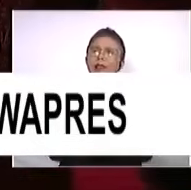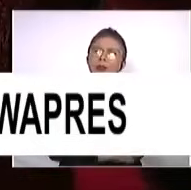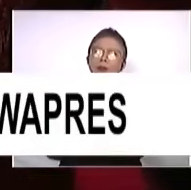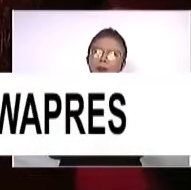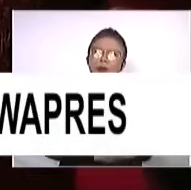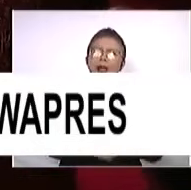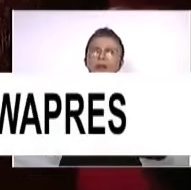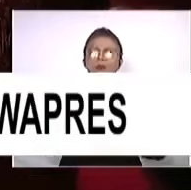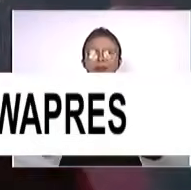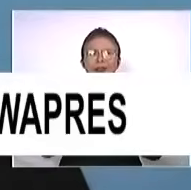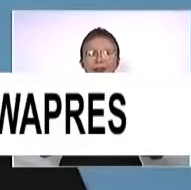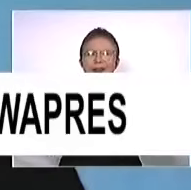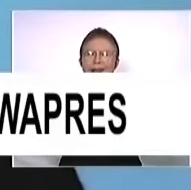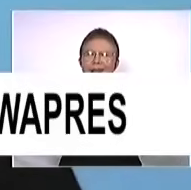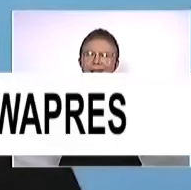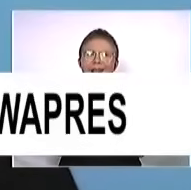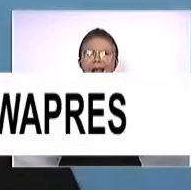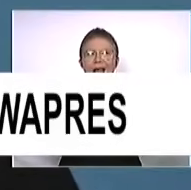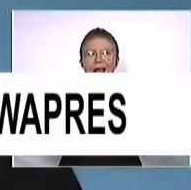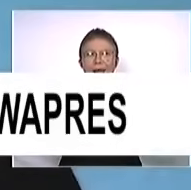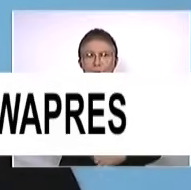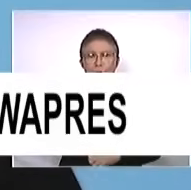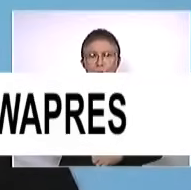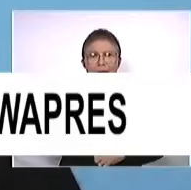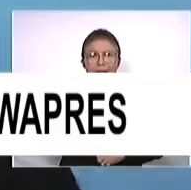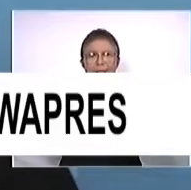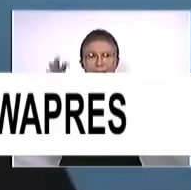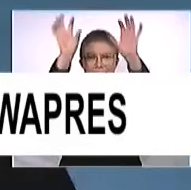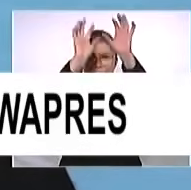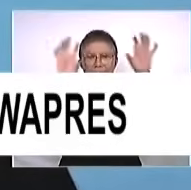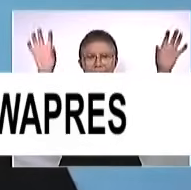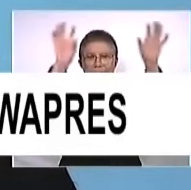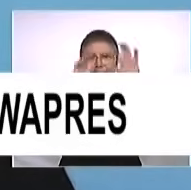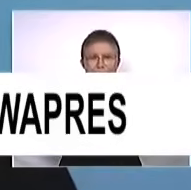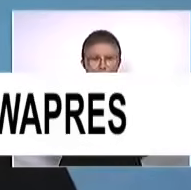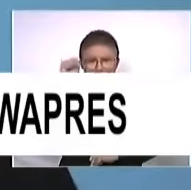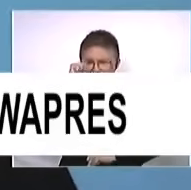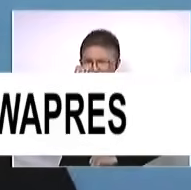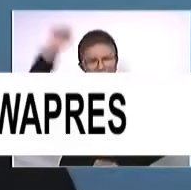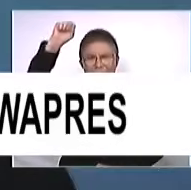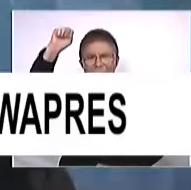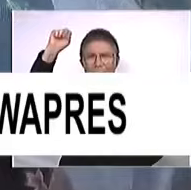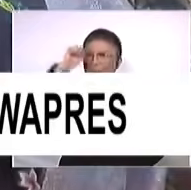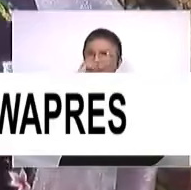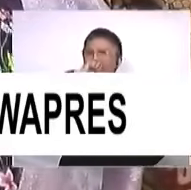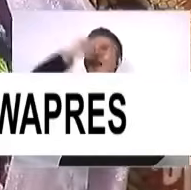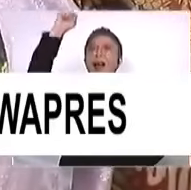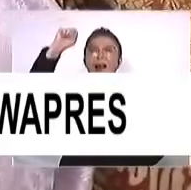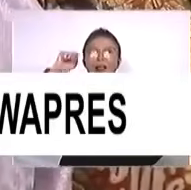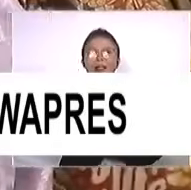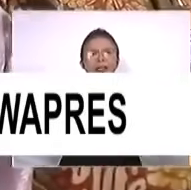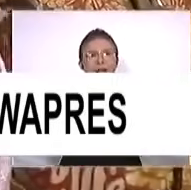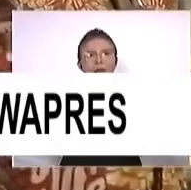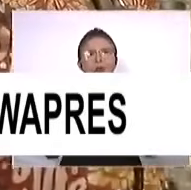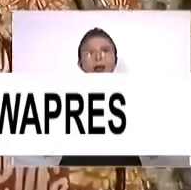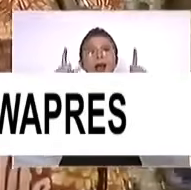oleh masyarakat jadi orang hebat adalah mereka yang bisa menyederhanakan sesuatu yang rumit artinya